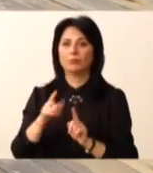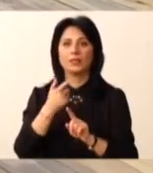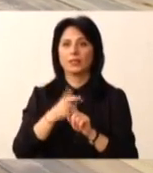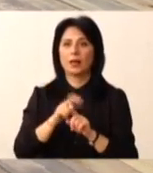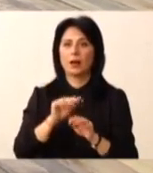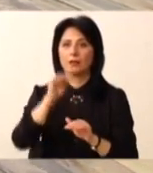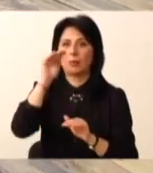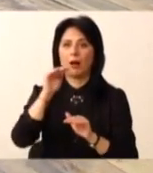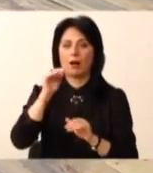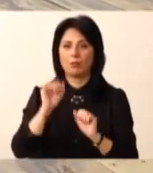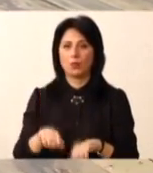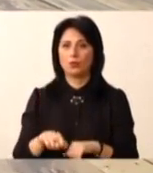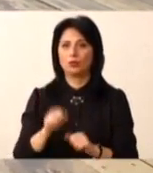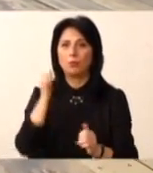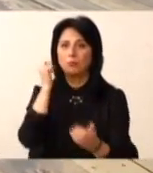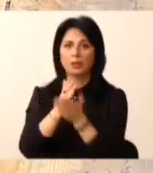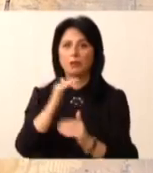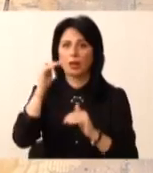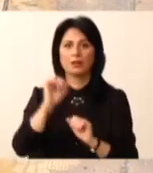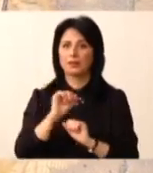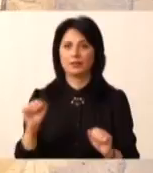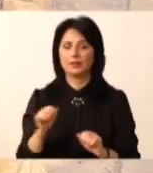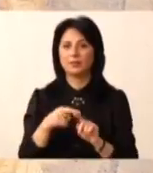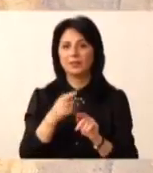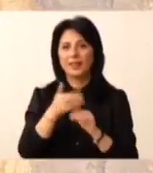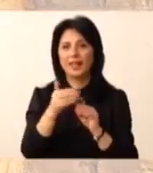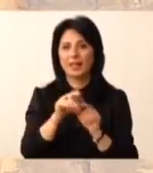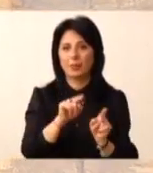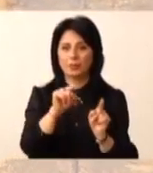ძალიან მაღალი კუბიც გამოიყენოთ ამისთვის.